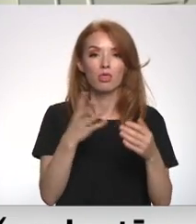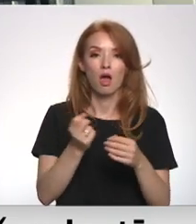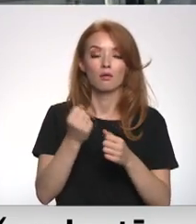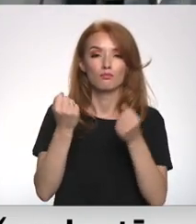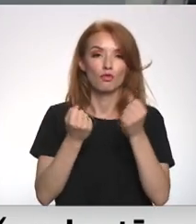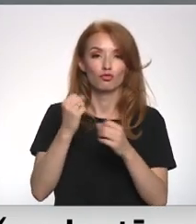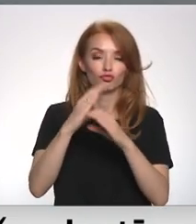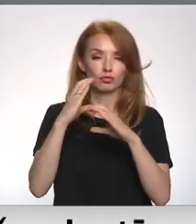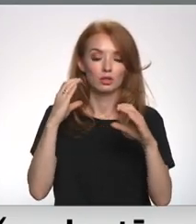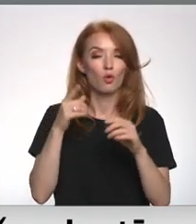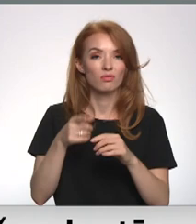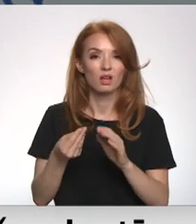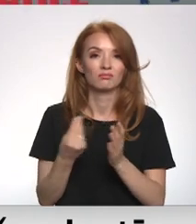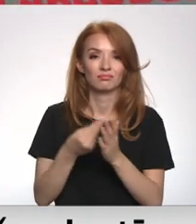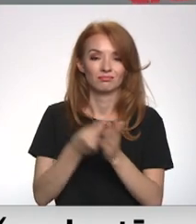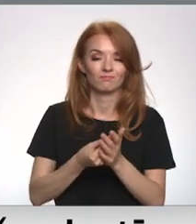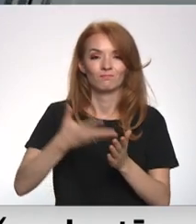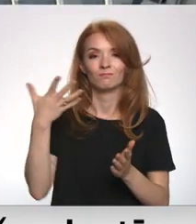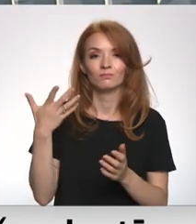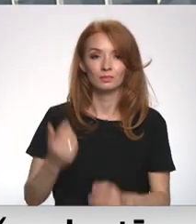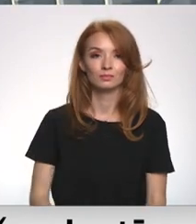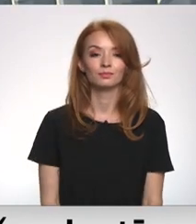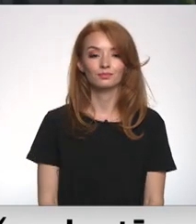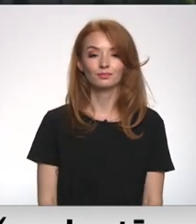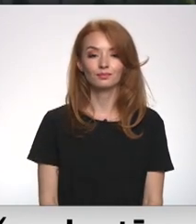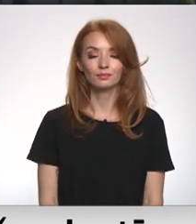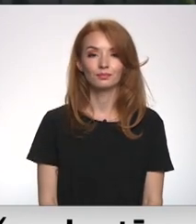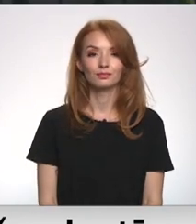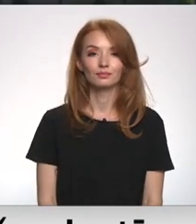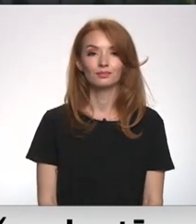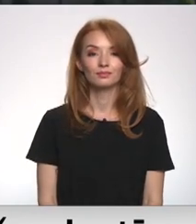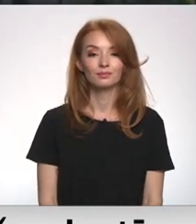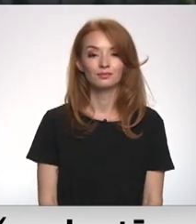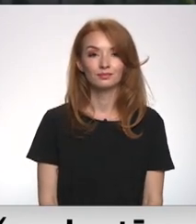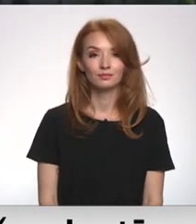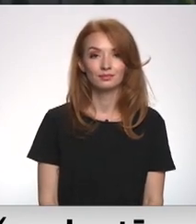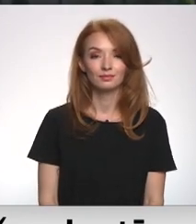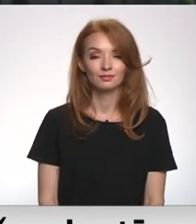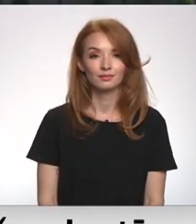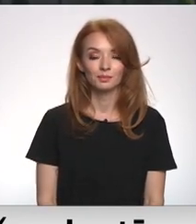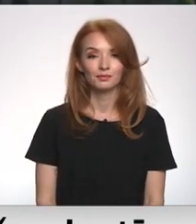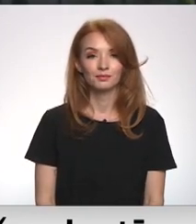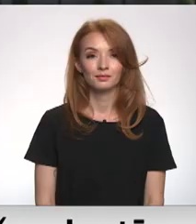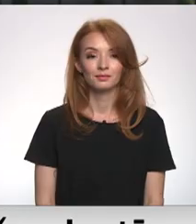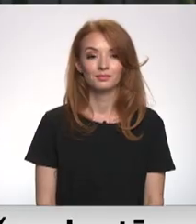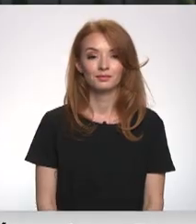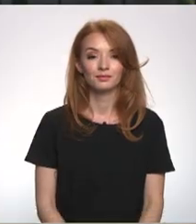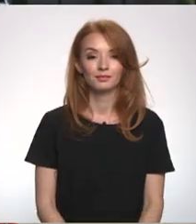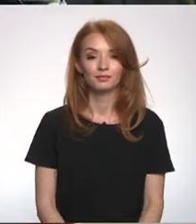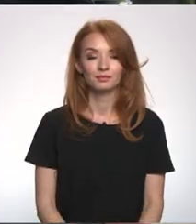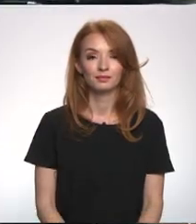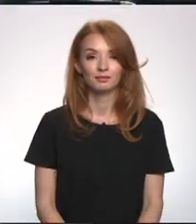Tas būtiski sadārdzinās izmaksas. Beatrise Jakobsone, Andrejs Mažāns, Latgales reģionālā televīzija.